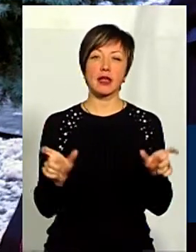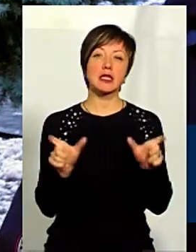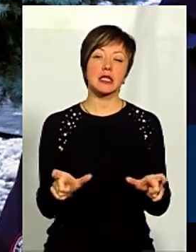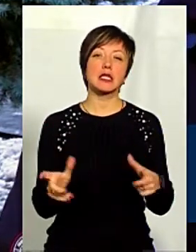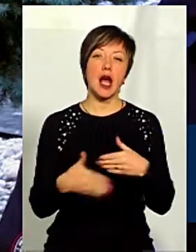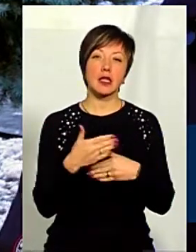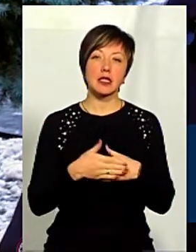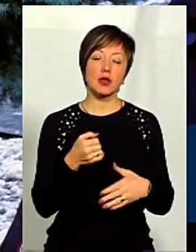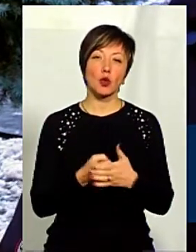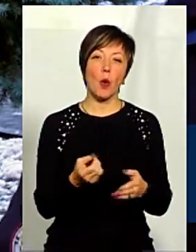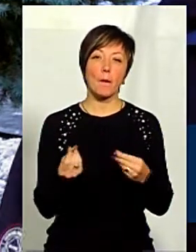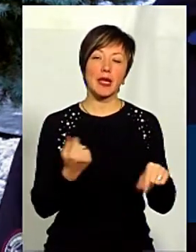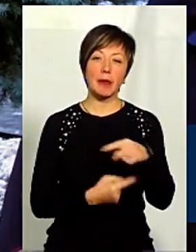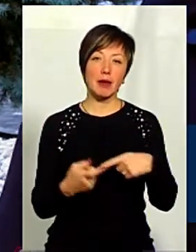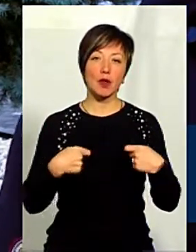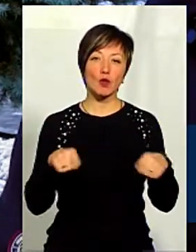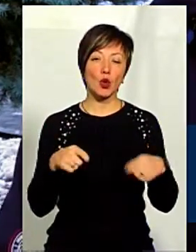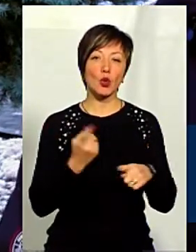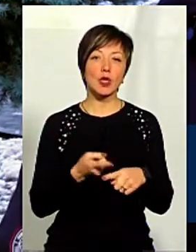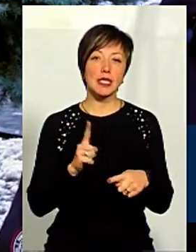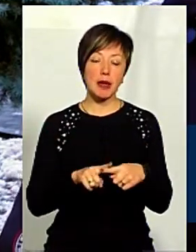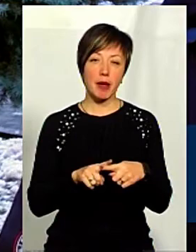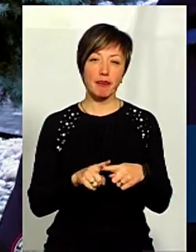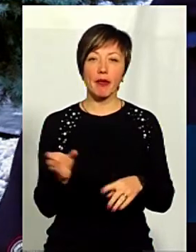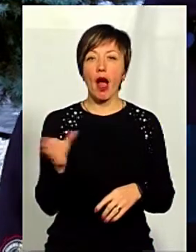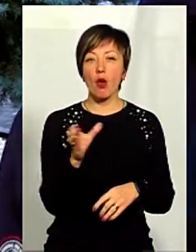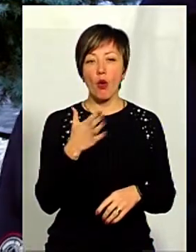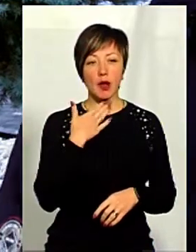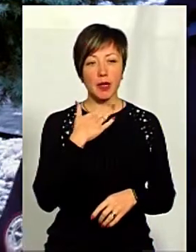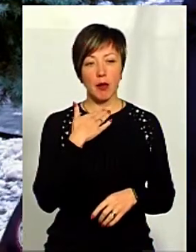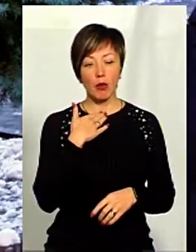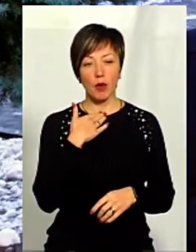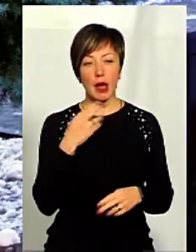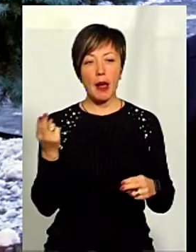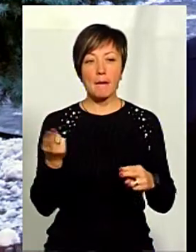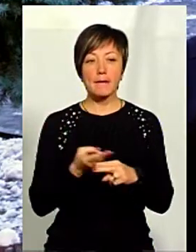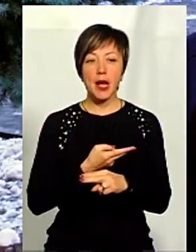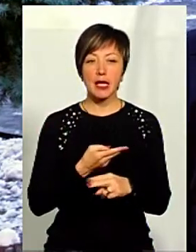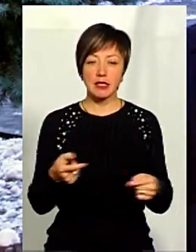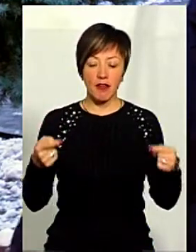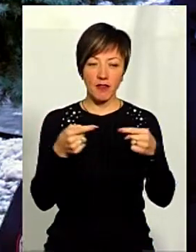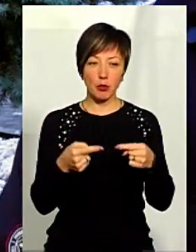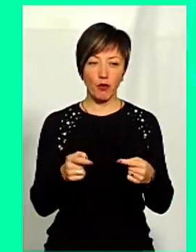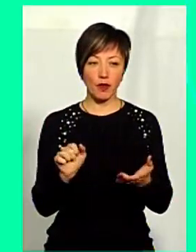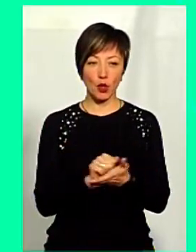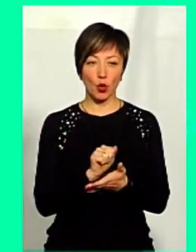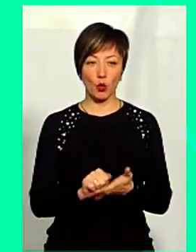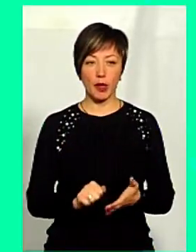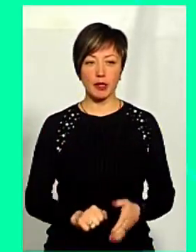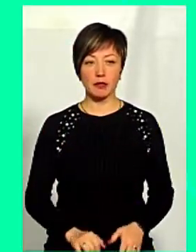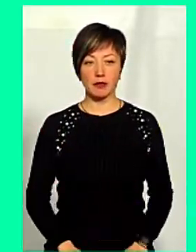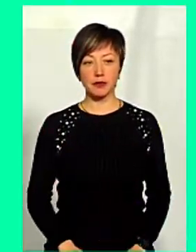до підприємців, які торгують ось цими алкогольними напоями, так, без відповідних якби документів.